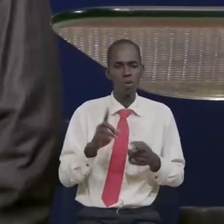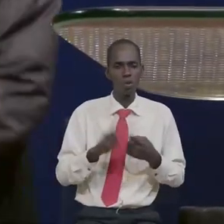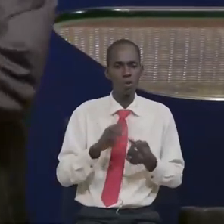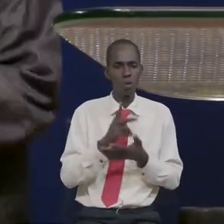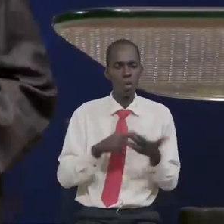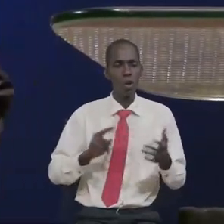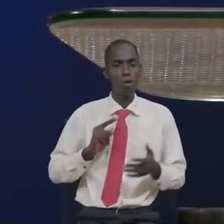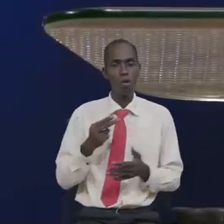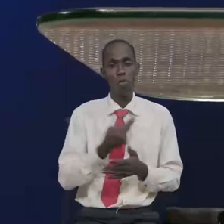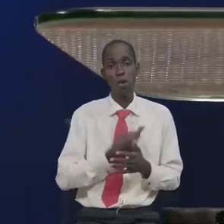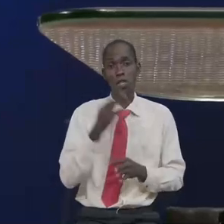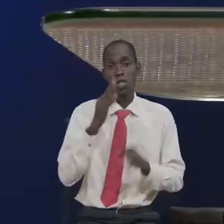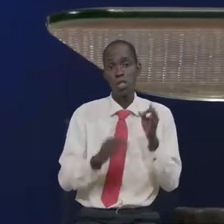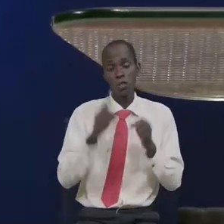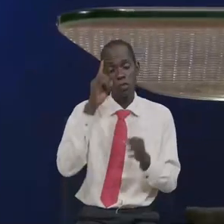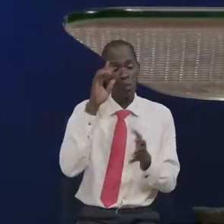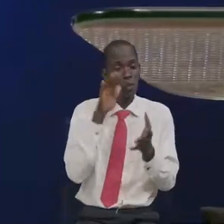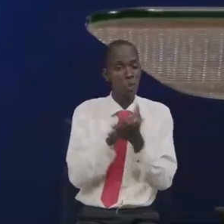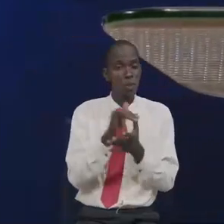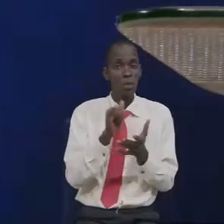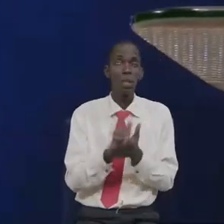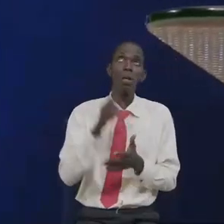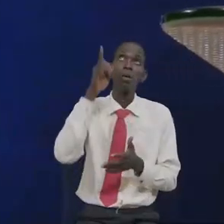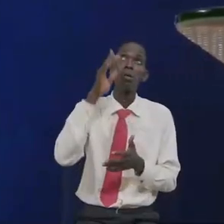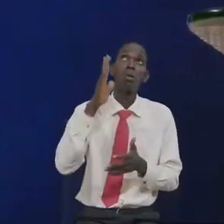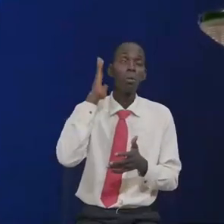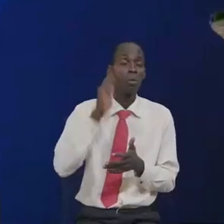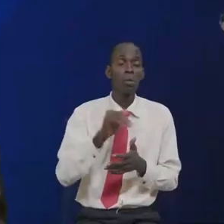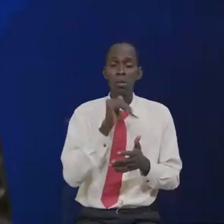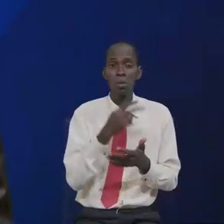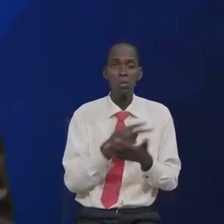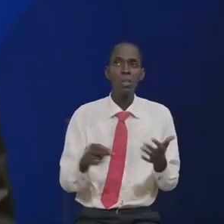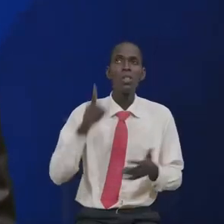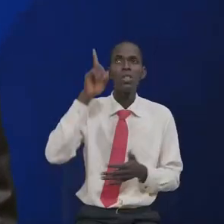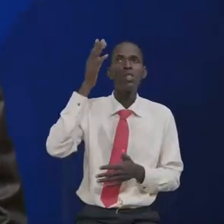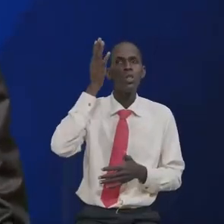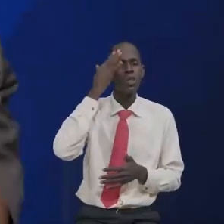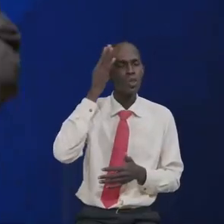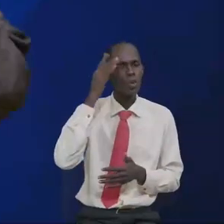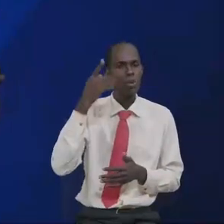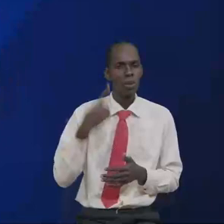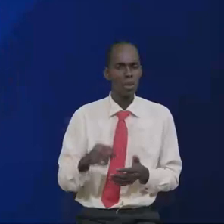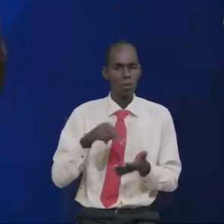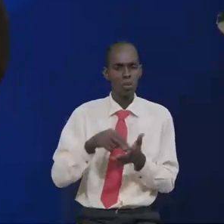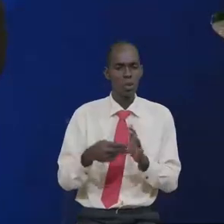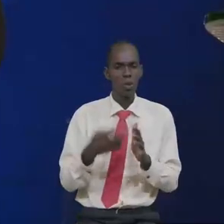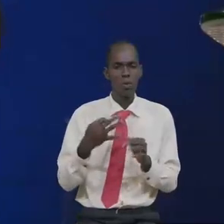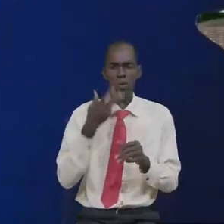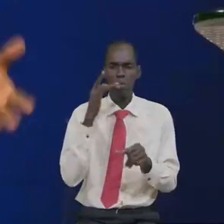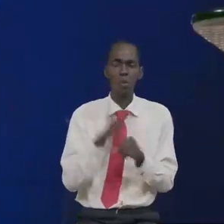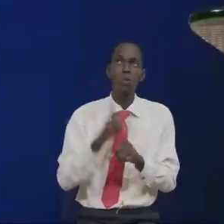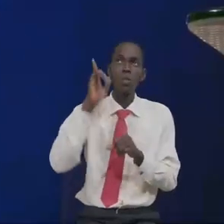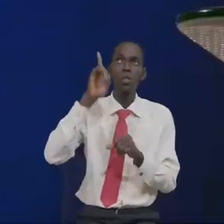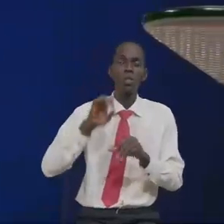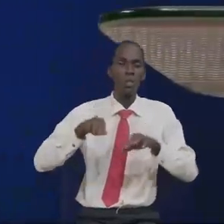Dieu ne va jamais faillir. Alors, il connaît la signification de cette promesse plus que nous. Et